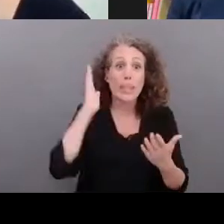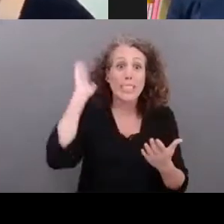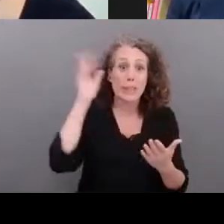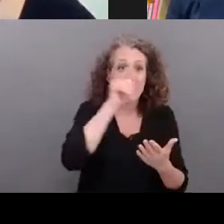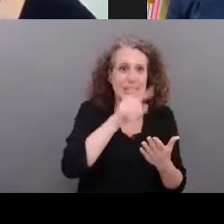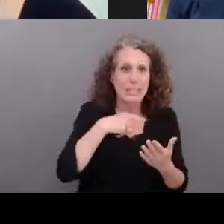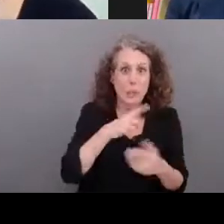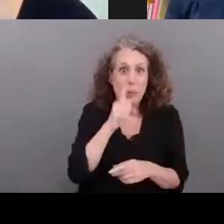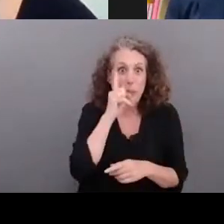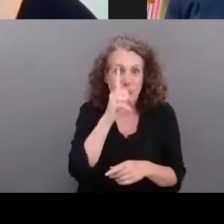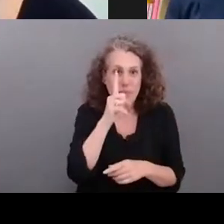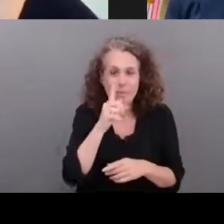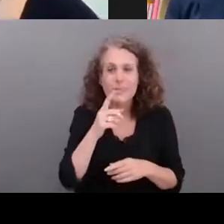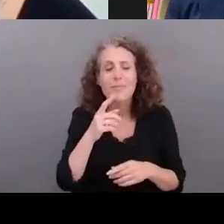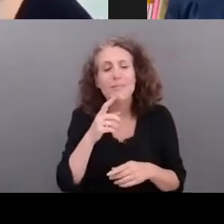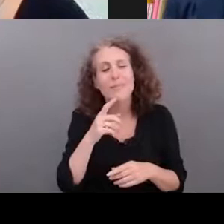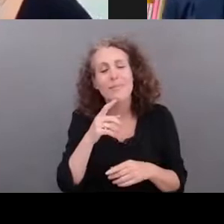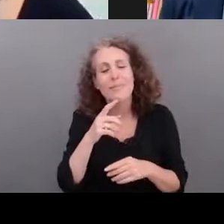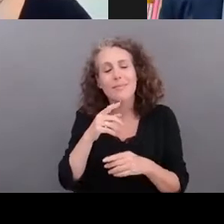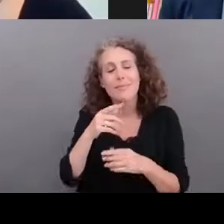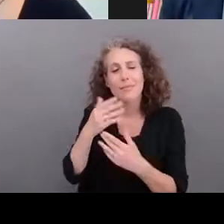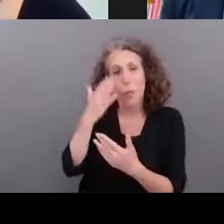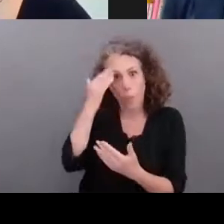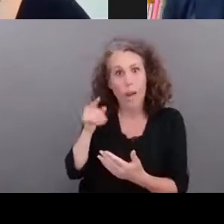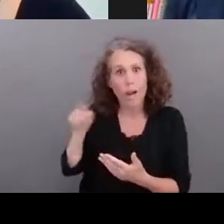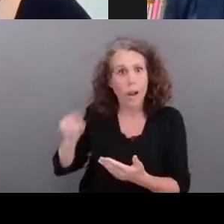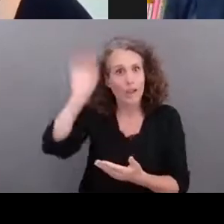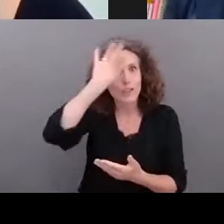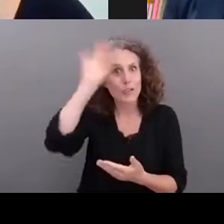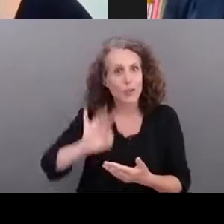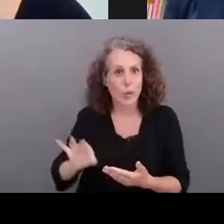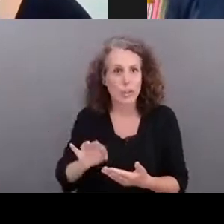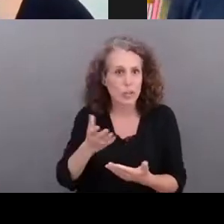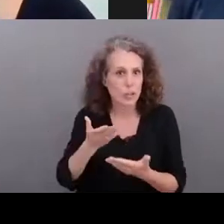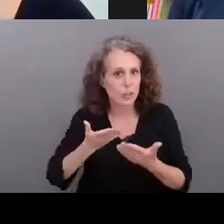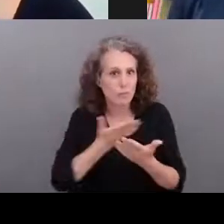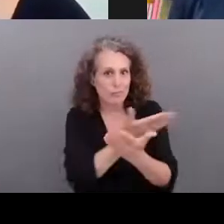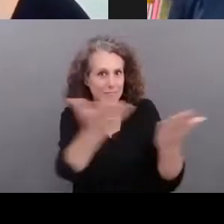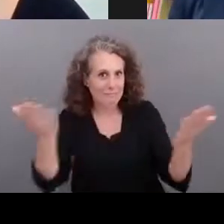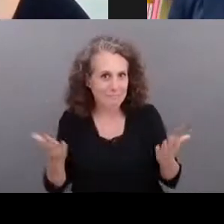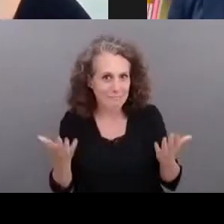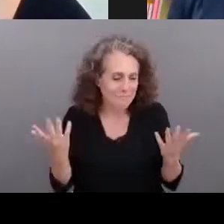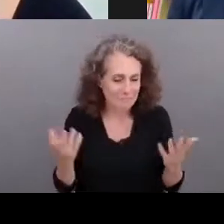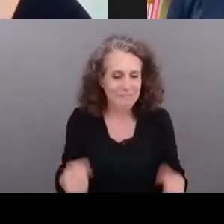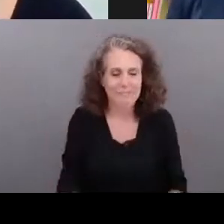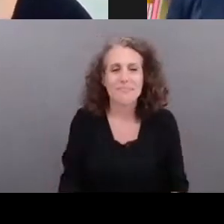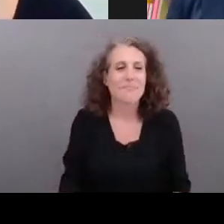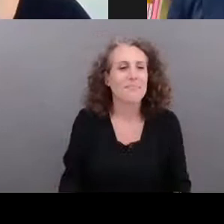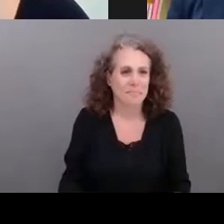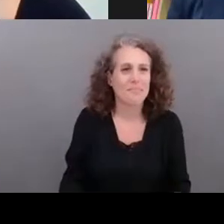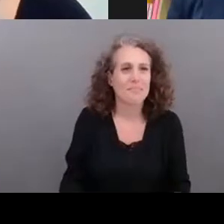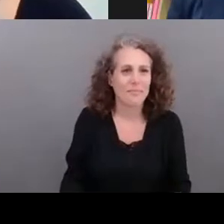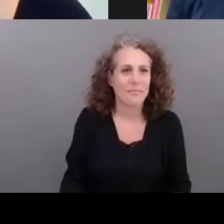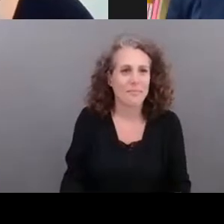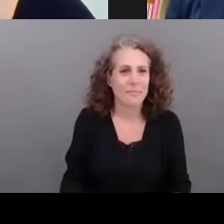Alors, nous allons désormais passer aux questions pour vous, les questions qui vous